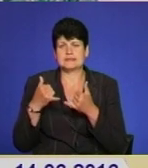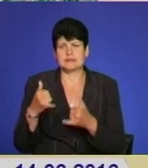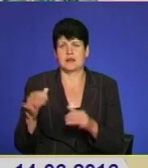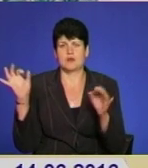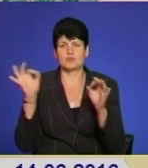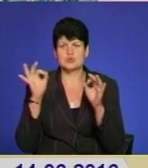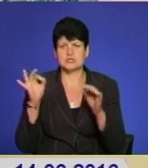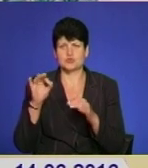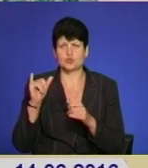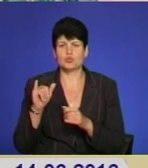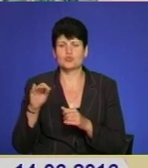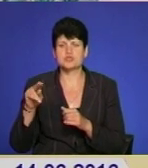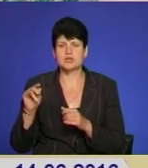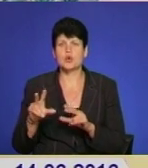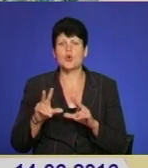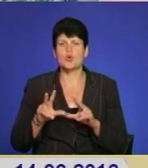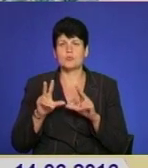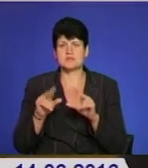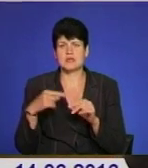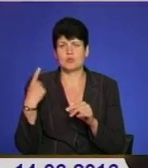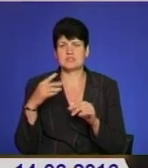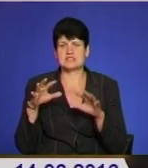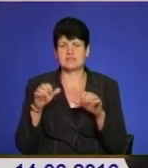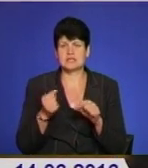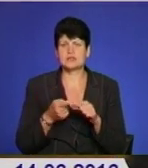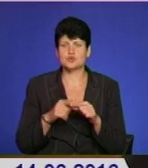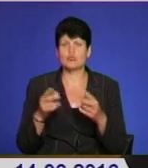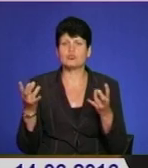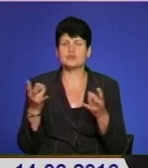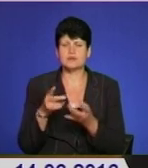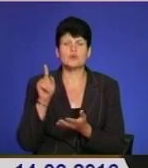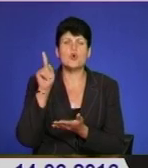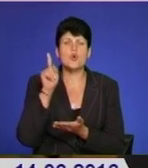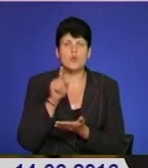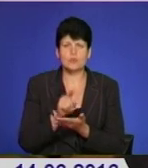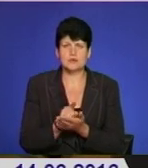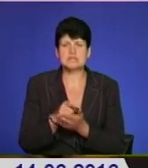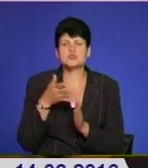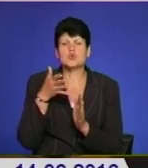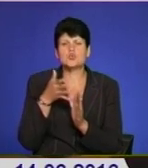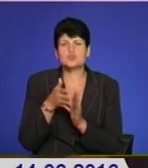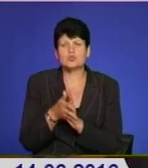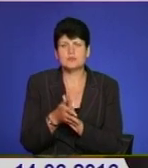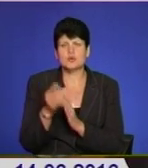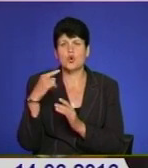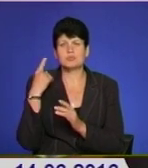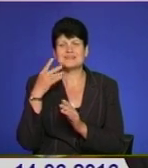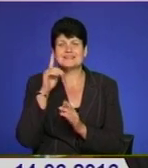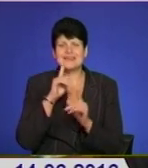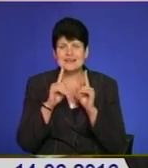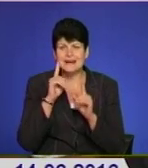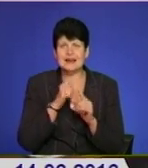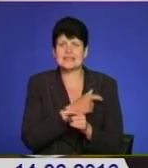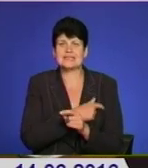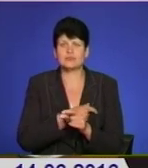Соломії Крушельницької обіцяє обласна влада. Але для цього потрібно обов'язково зрозуміти обласній раді, депутатам